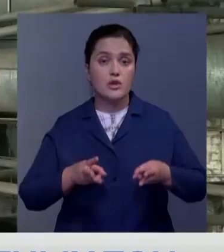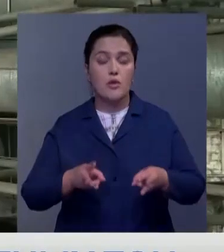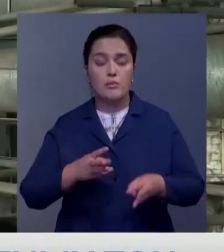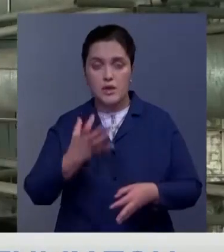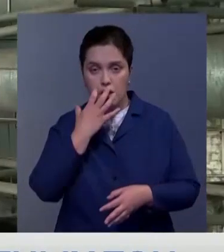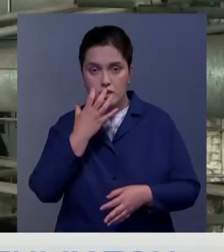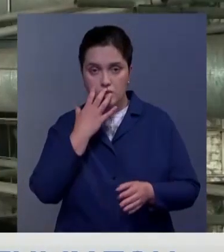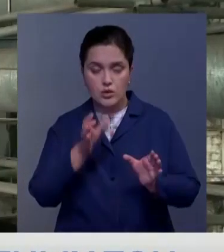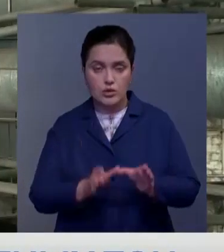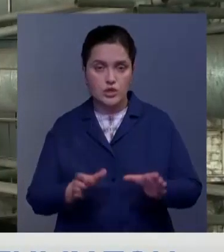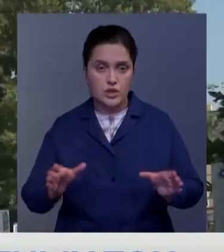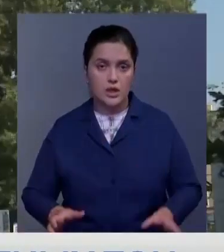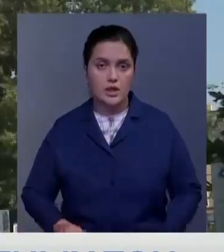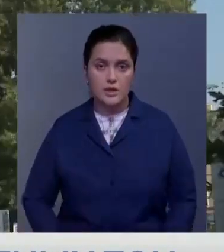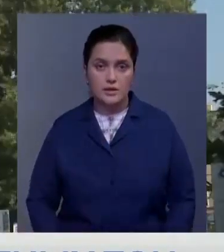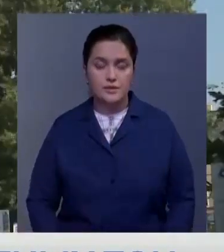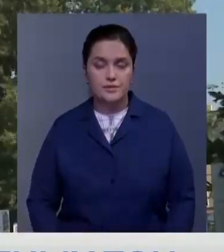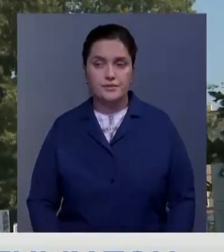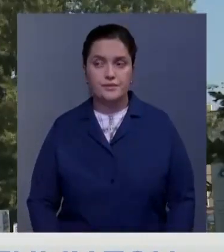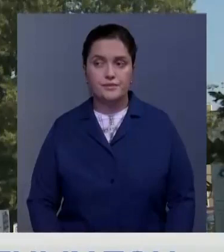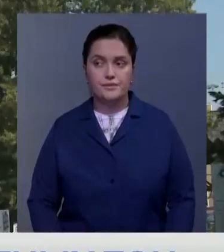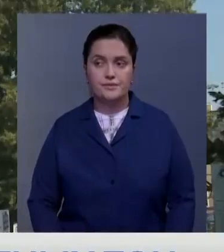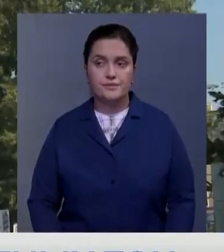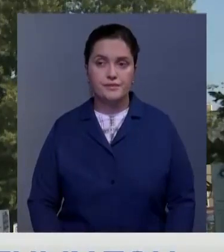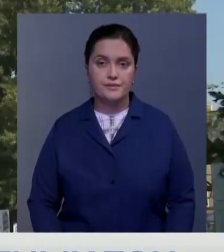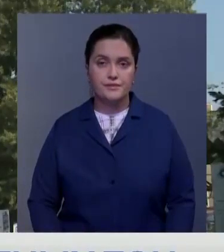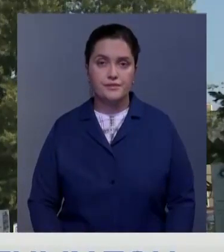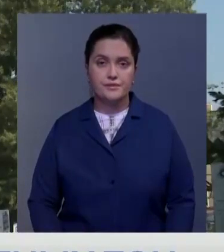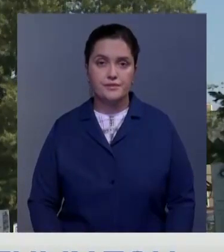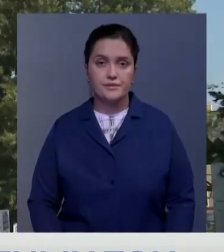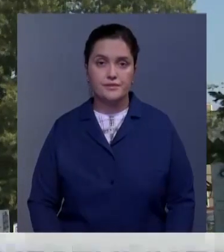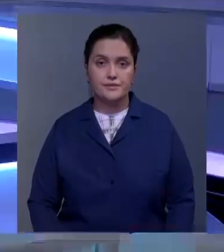Фетлугин и Жигер Бабаканов, Усть-Каменогорск, Хабар 24.